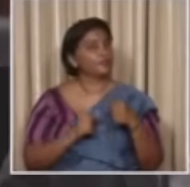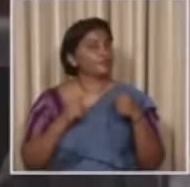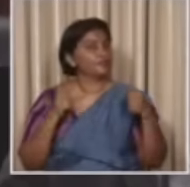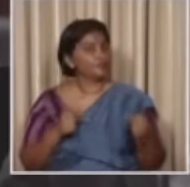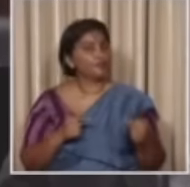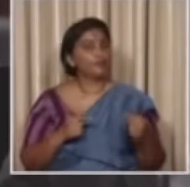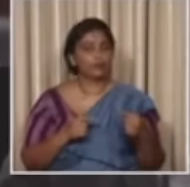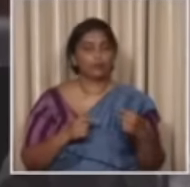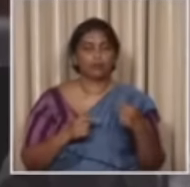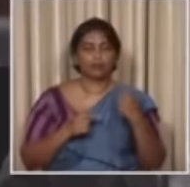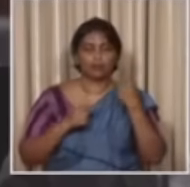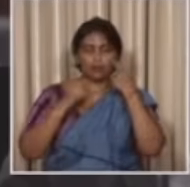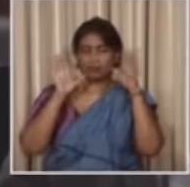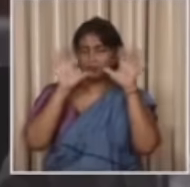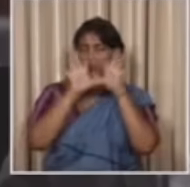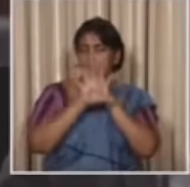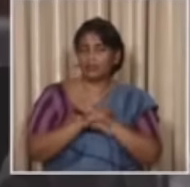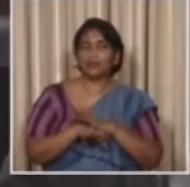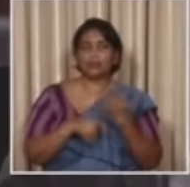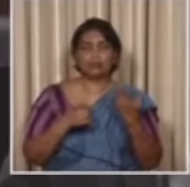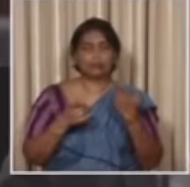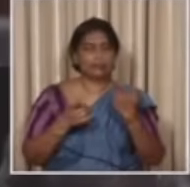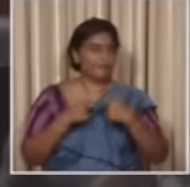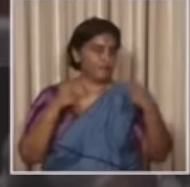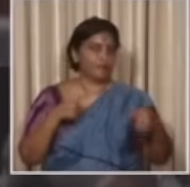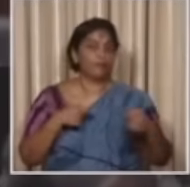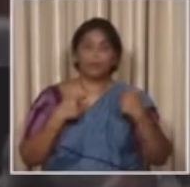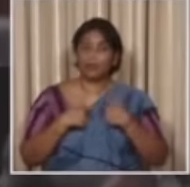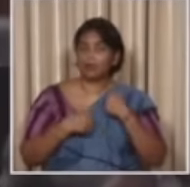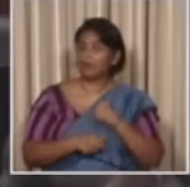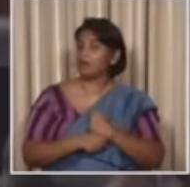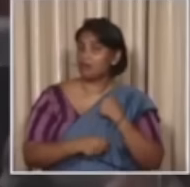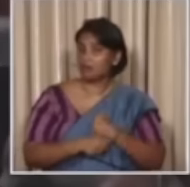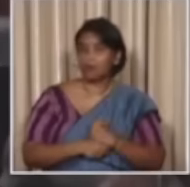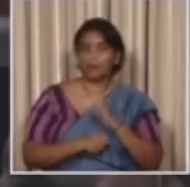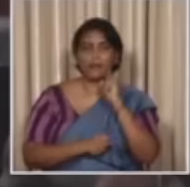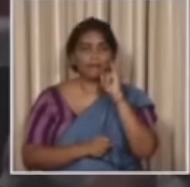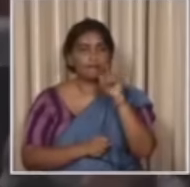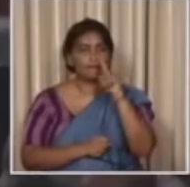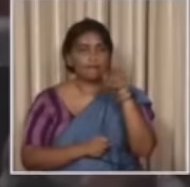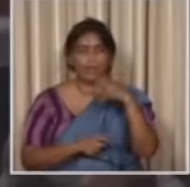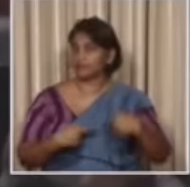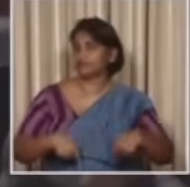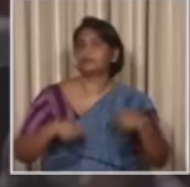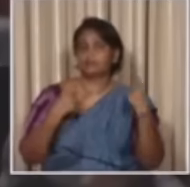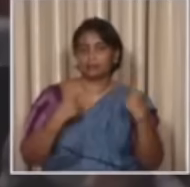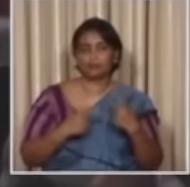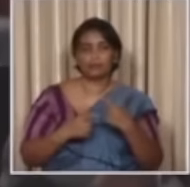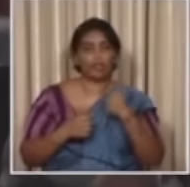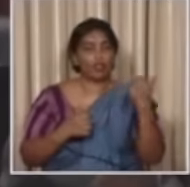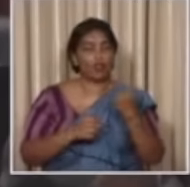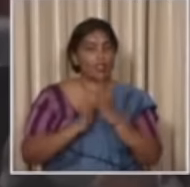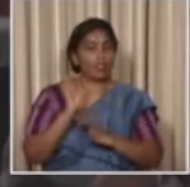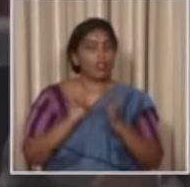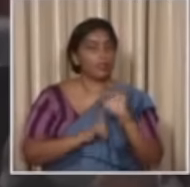විපක්ෂයේ දැස් නිලංකාර වී නිහඬව සිටින මොහොතක තමයි අපි ආණ්ඩුවේ වැරදි තීන්දුවලට අභියෝග කළේ. කුළුඳුල් අමාත්‍ය